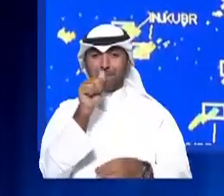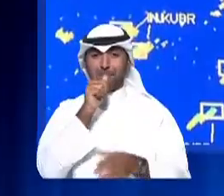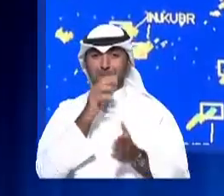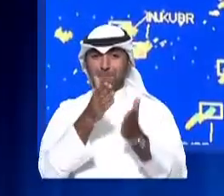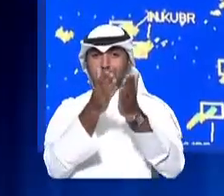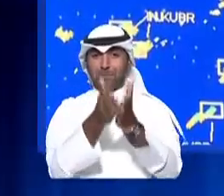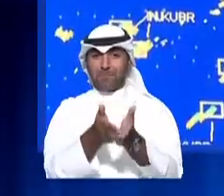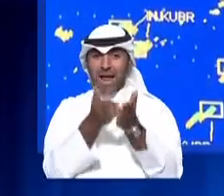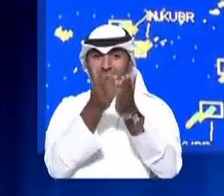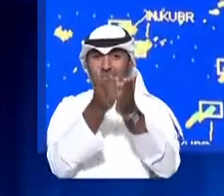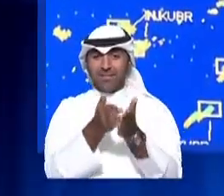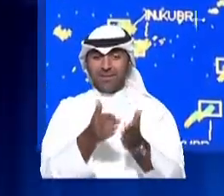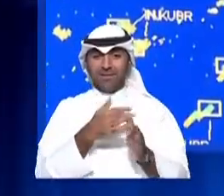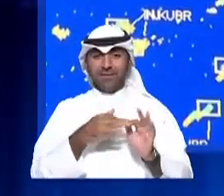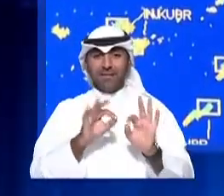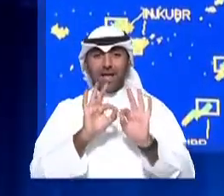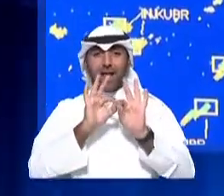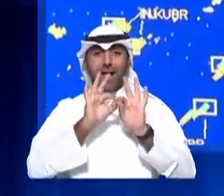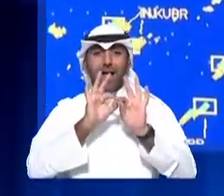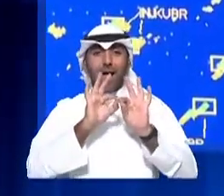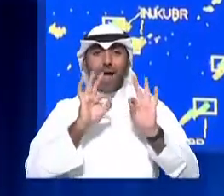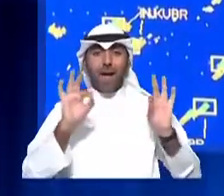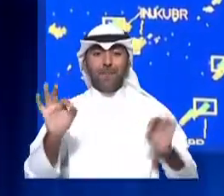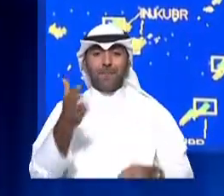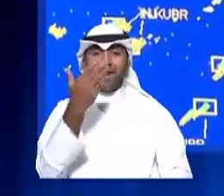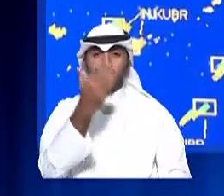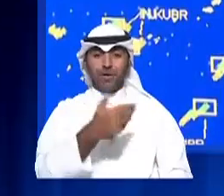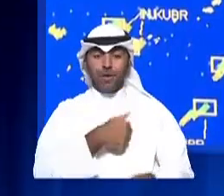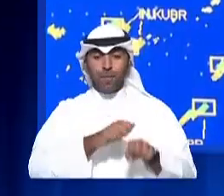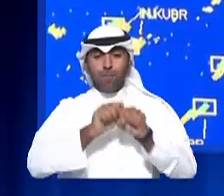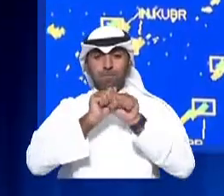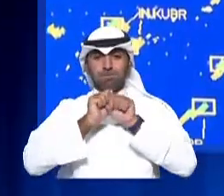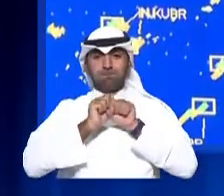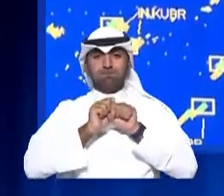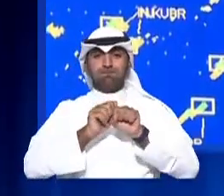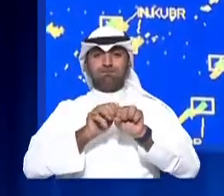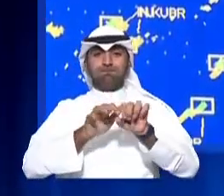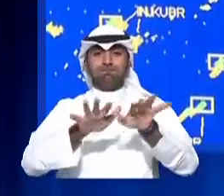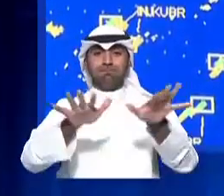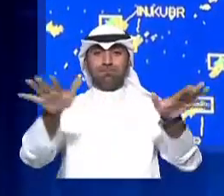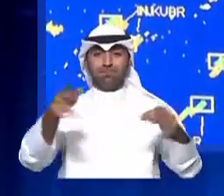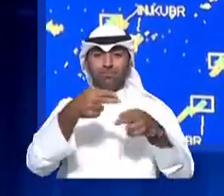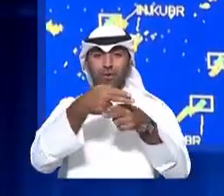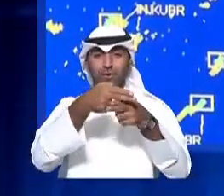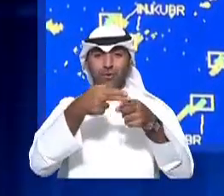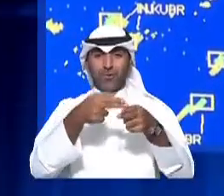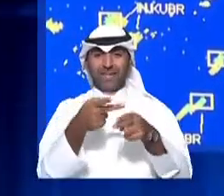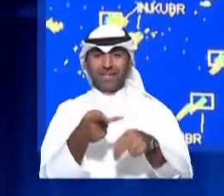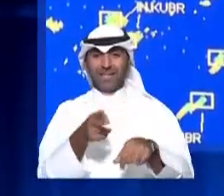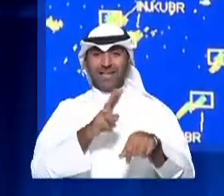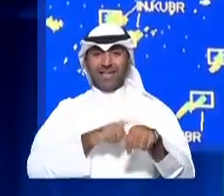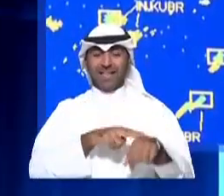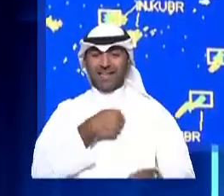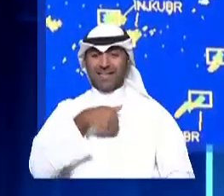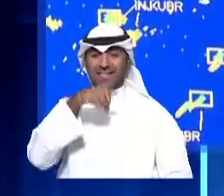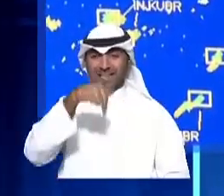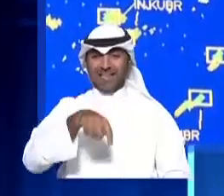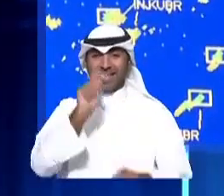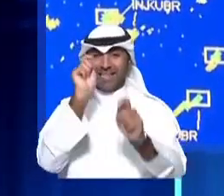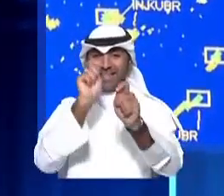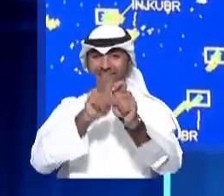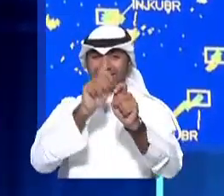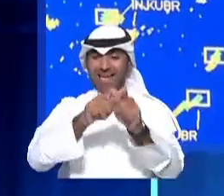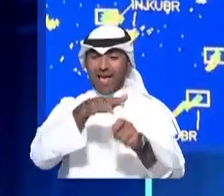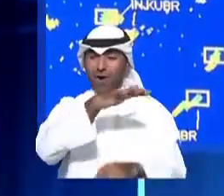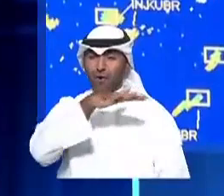السمكية للبلاد. هذا التجاوز وهذا ما يقوم فيه سواء من مقيمين أو مواطنين في هذا